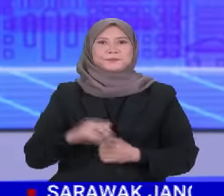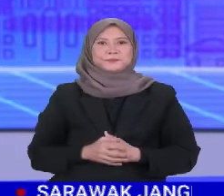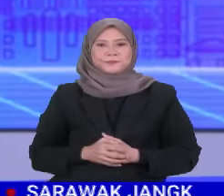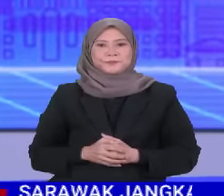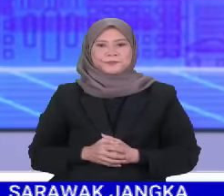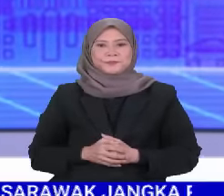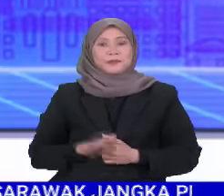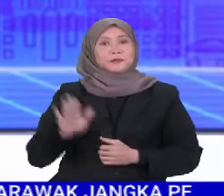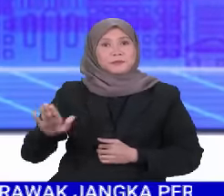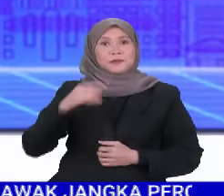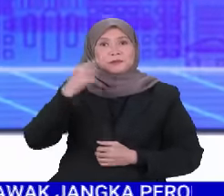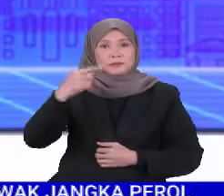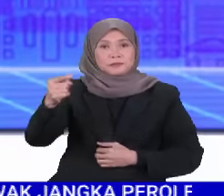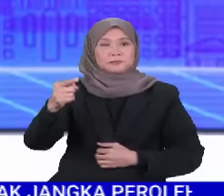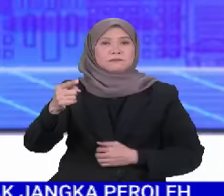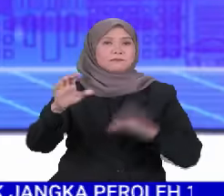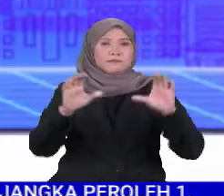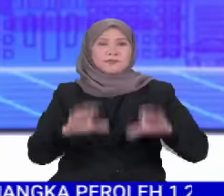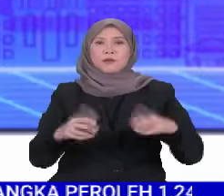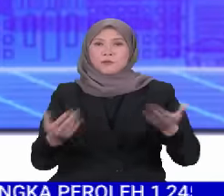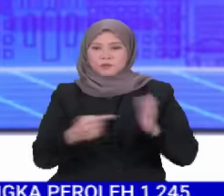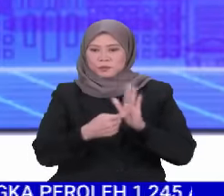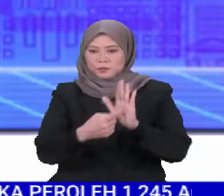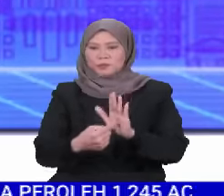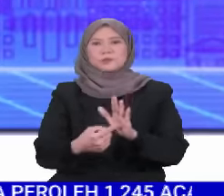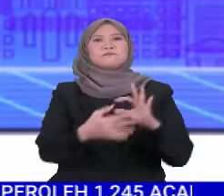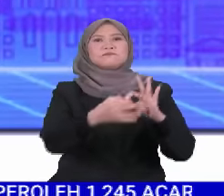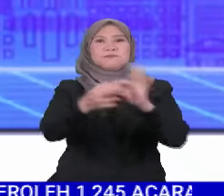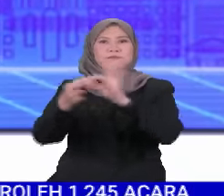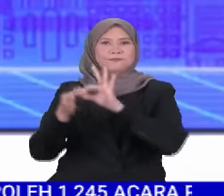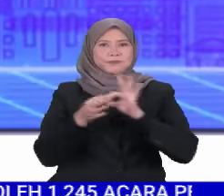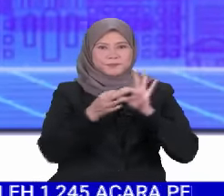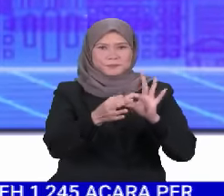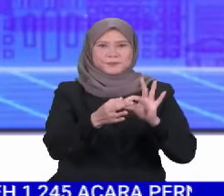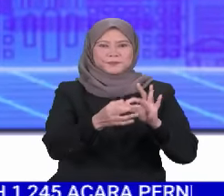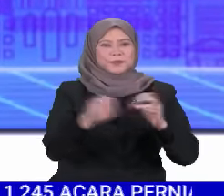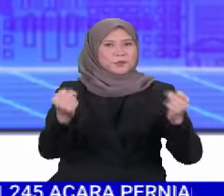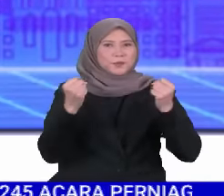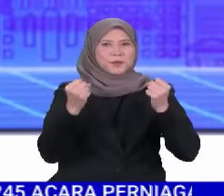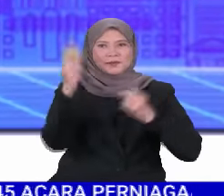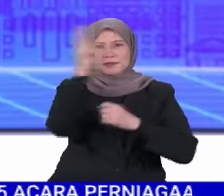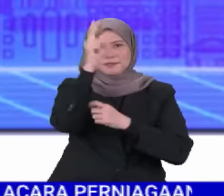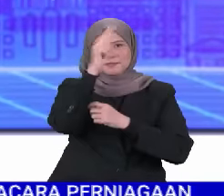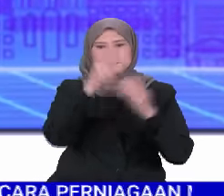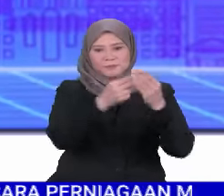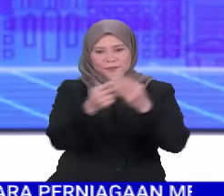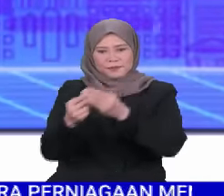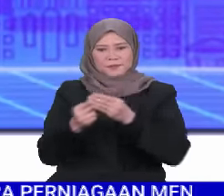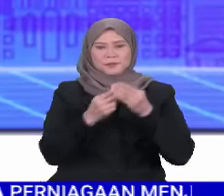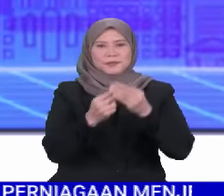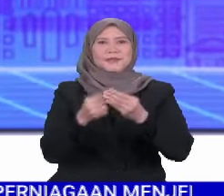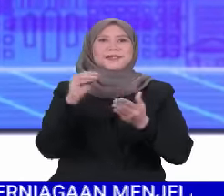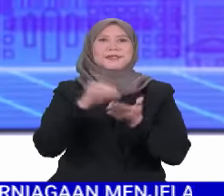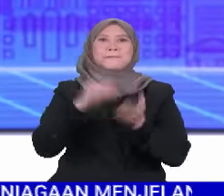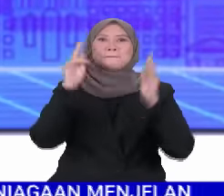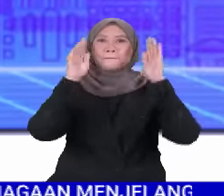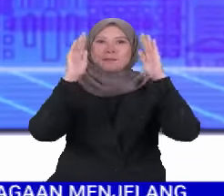menurut beliau langkah tersebut sebagai tanda kesepakatan bersama memperkokoh kerajaan perpaduan di negeri